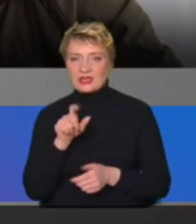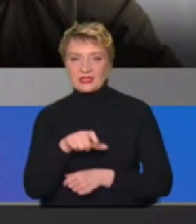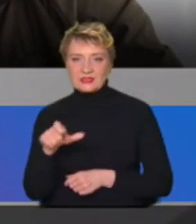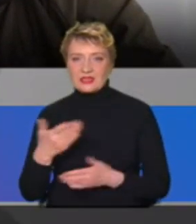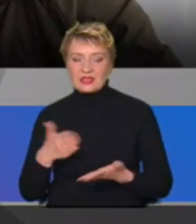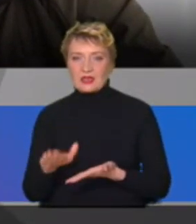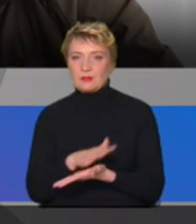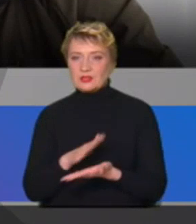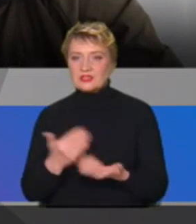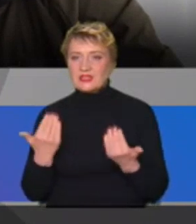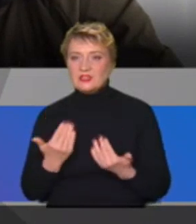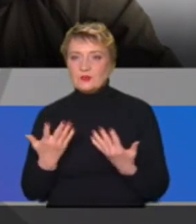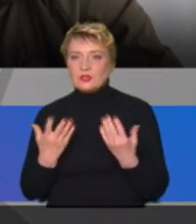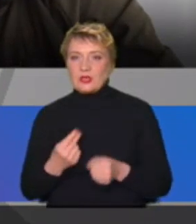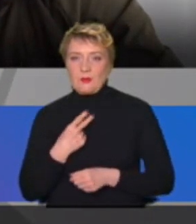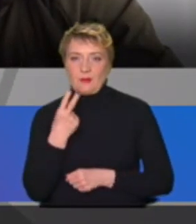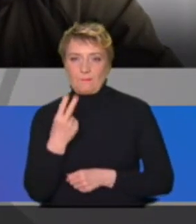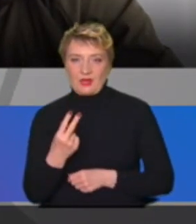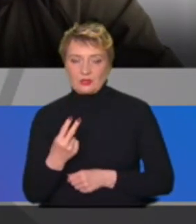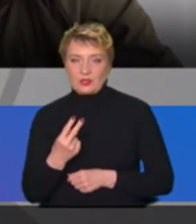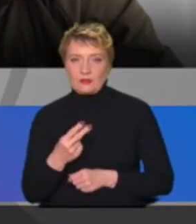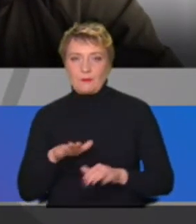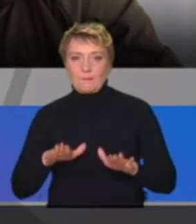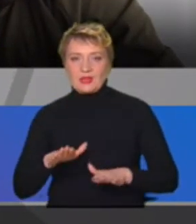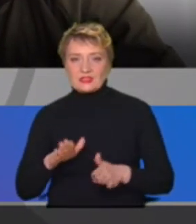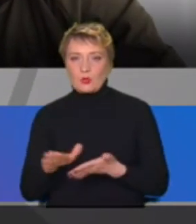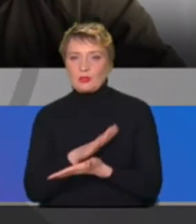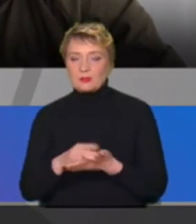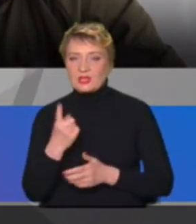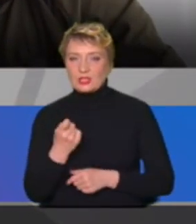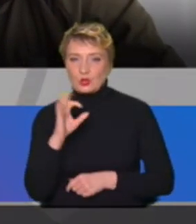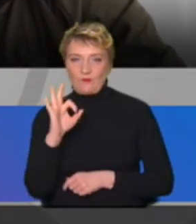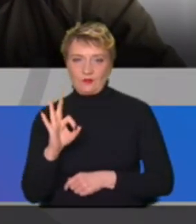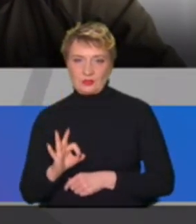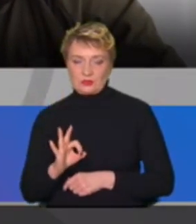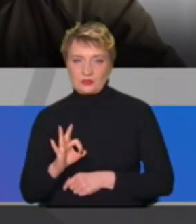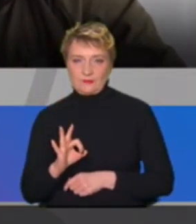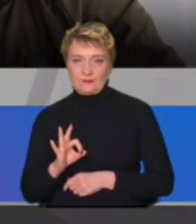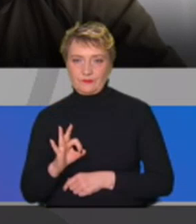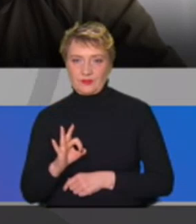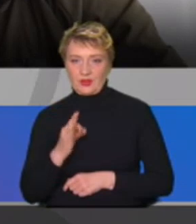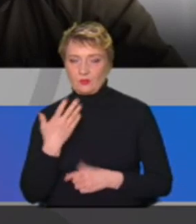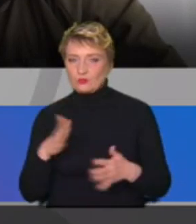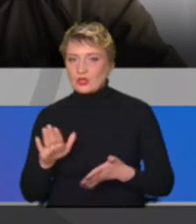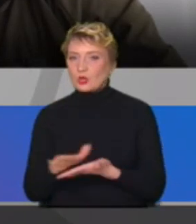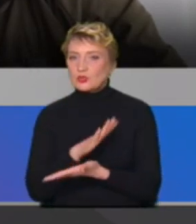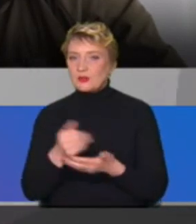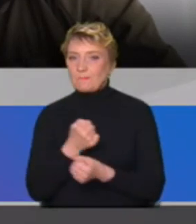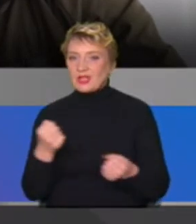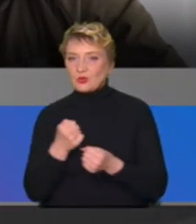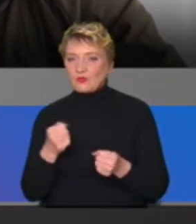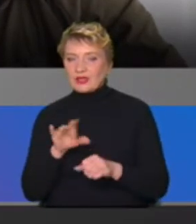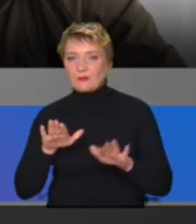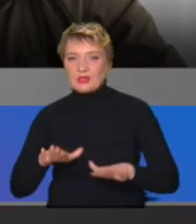І на сьогоднішній день ми бачимо, що місто прибрано вже на 100%. Вже пройшло поверхнесне розмінування міста,